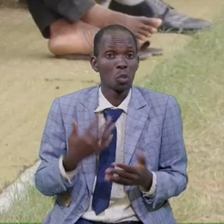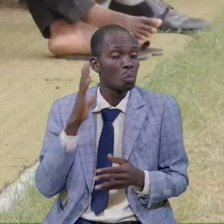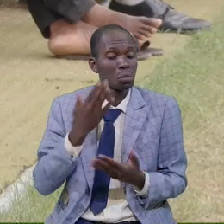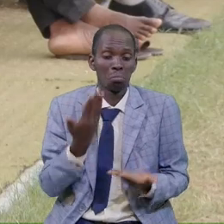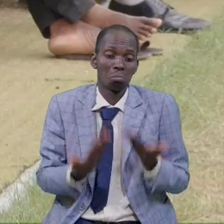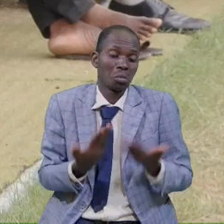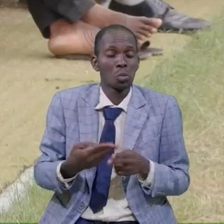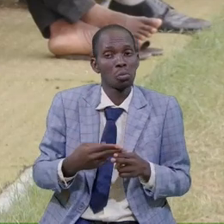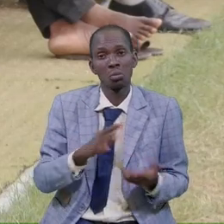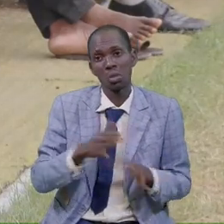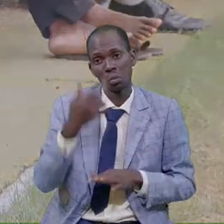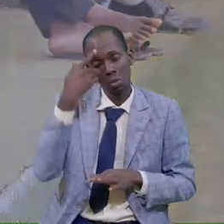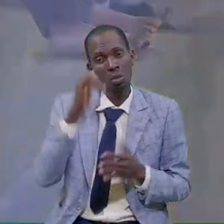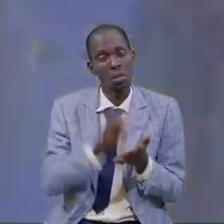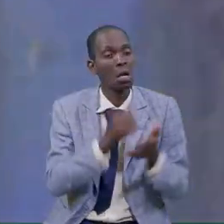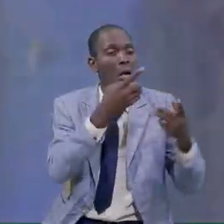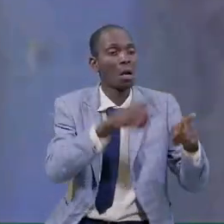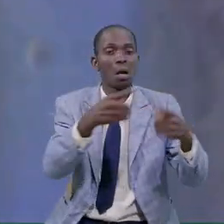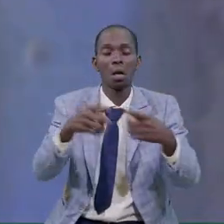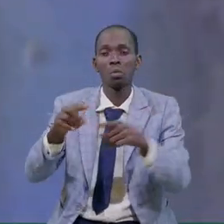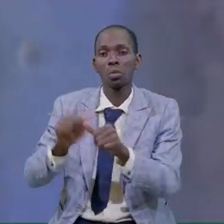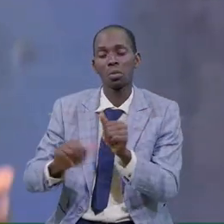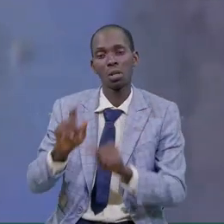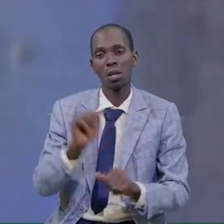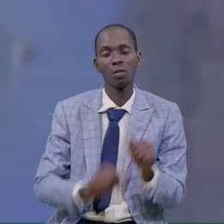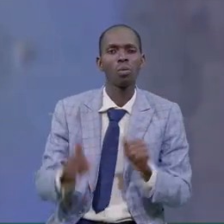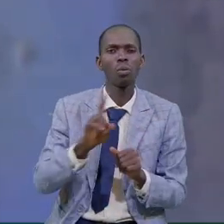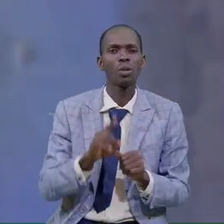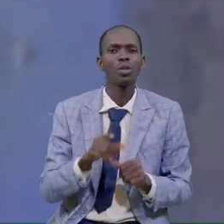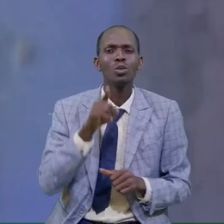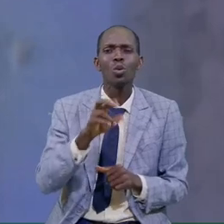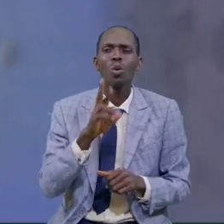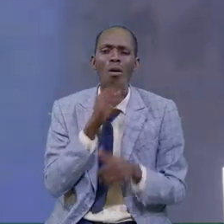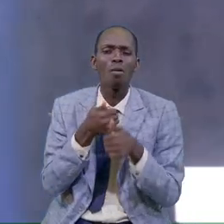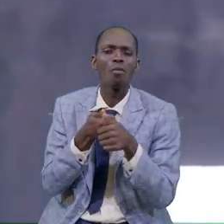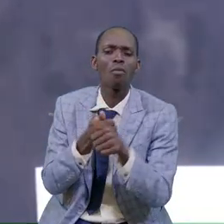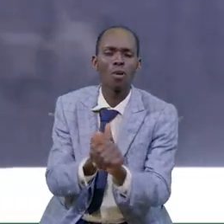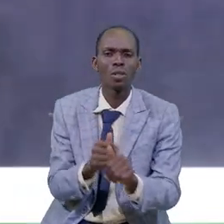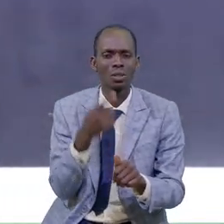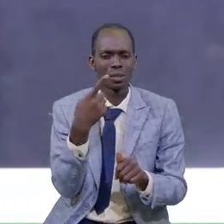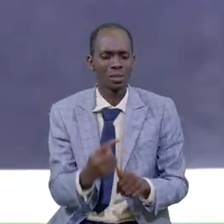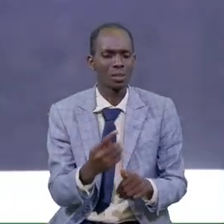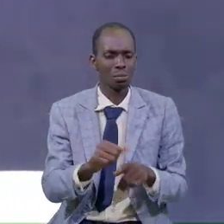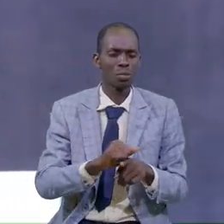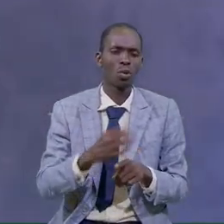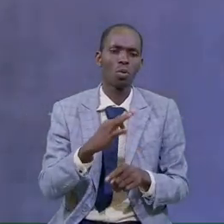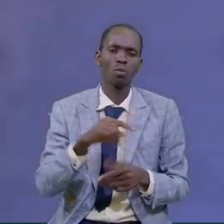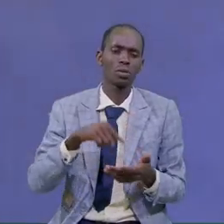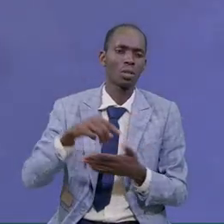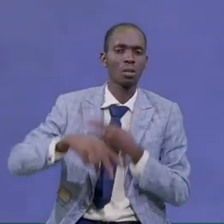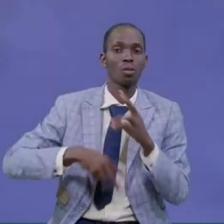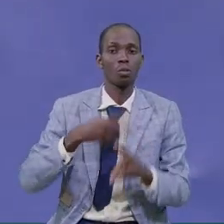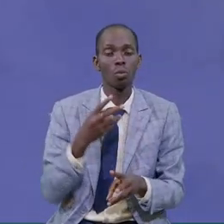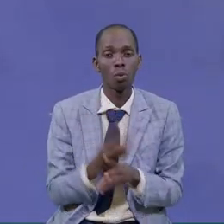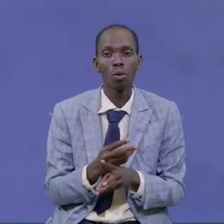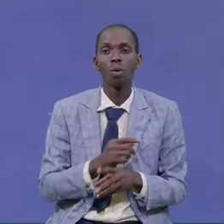c'est comme ça, ça vient hein, autour de nous. Hein. Tu marches selon le train de ce monde. Parce que quand ça vient pour